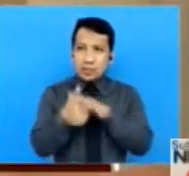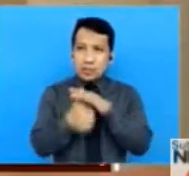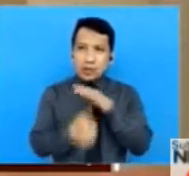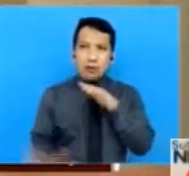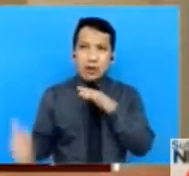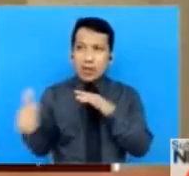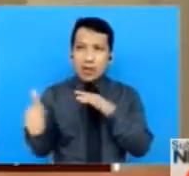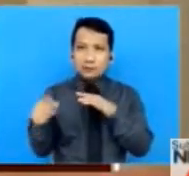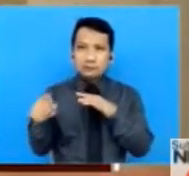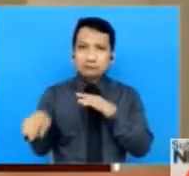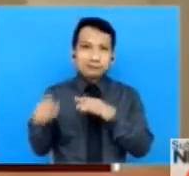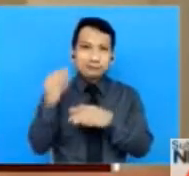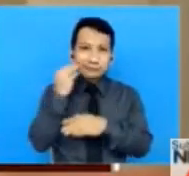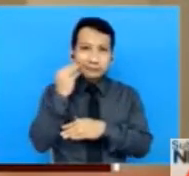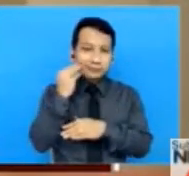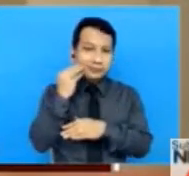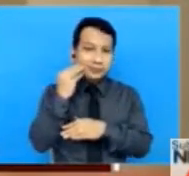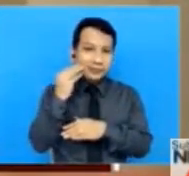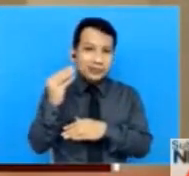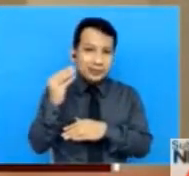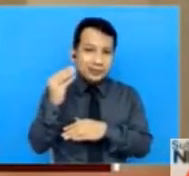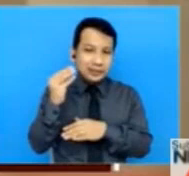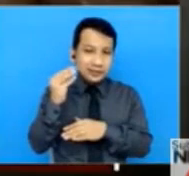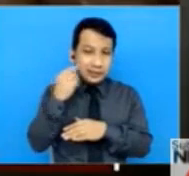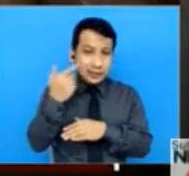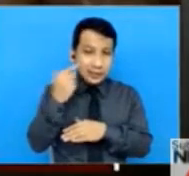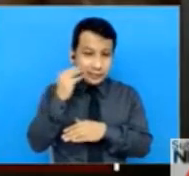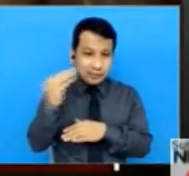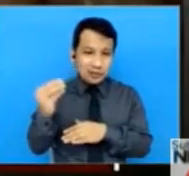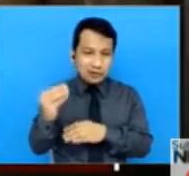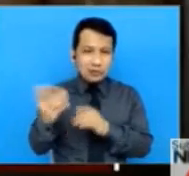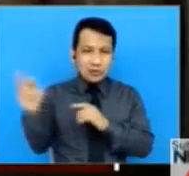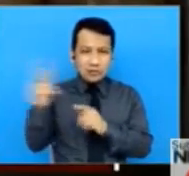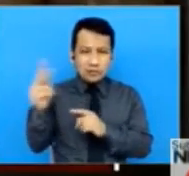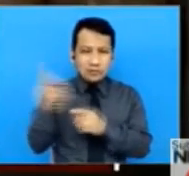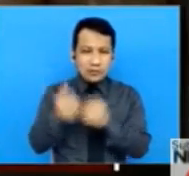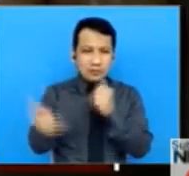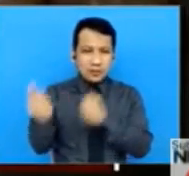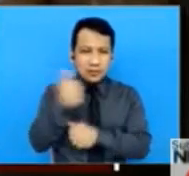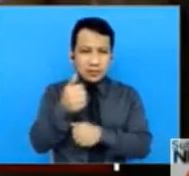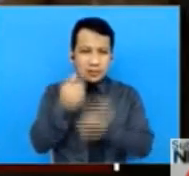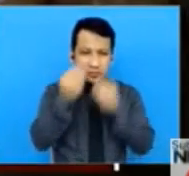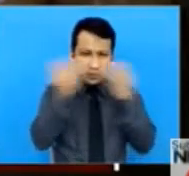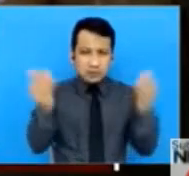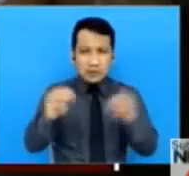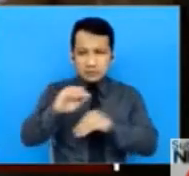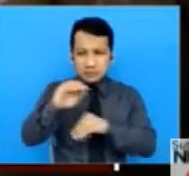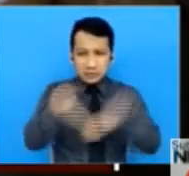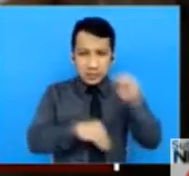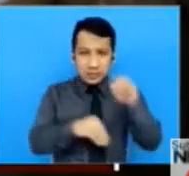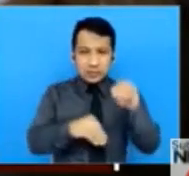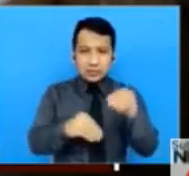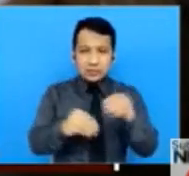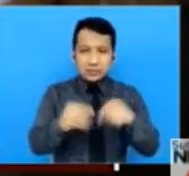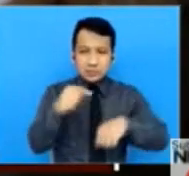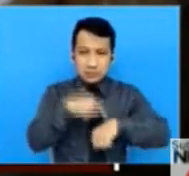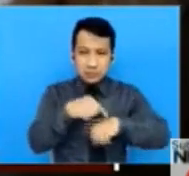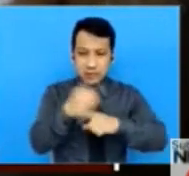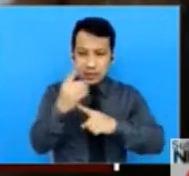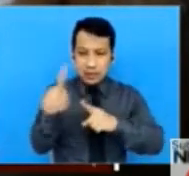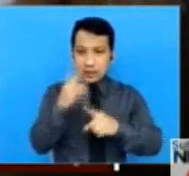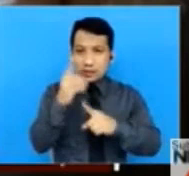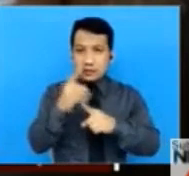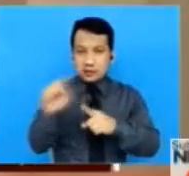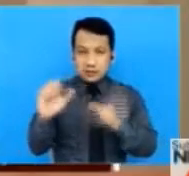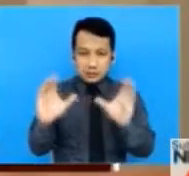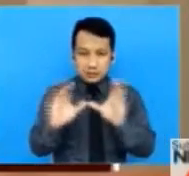Grace Mago, ang regulatory affairs head ng Farmaline. Ang big reveal niya, pinapalitan daw ang production date certificates ng